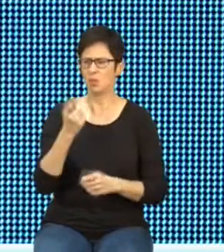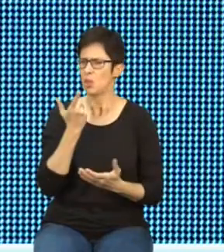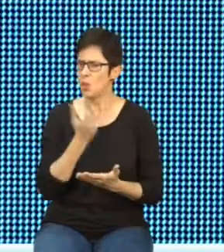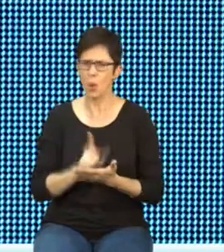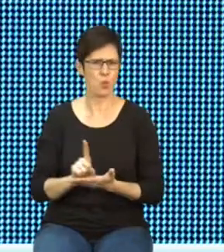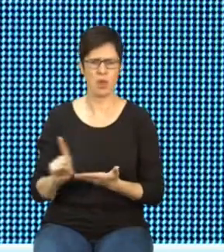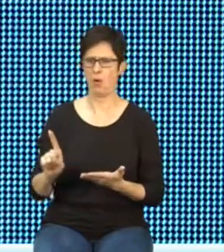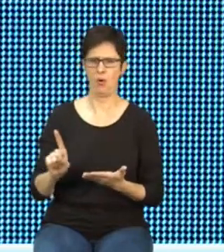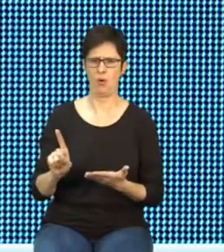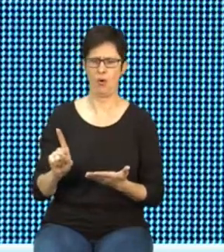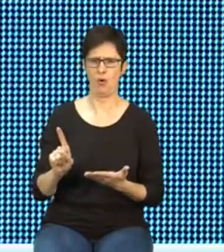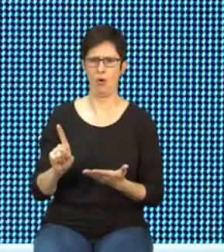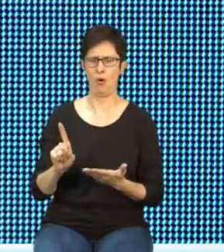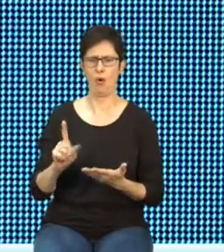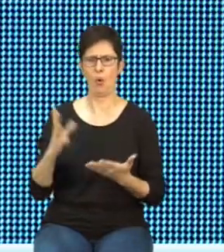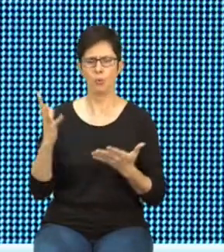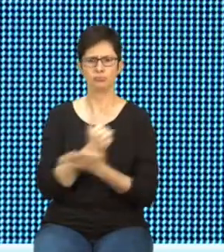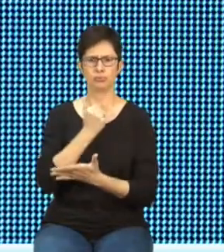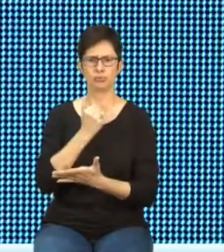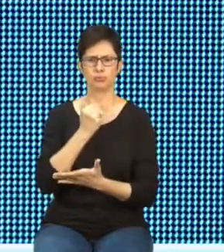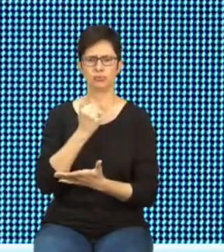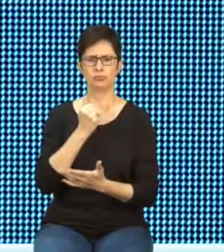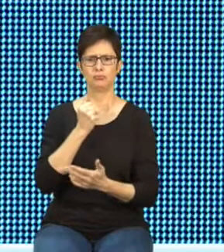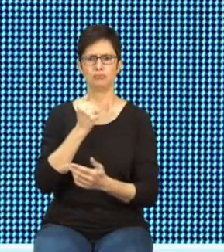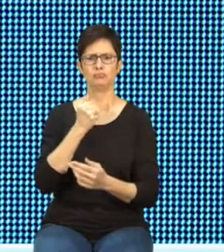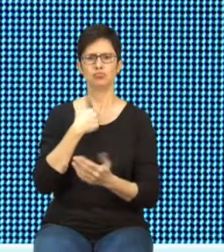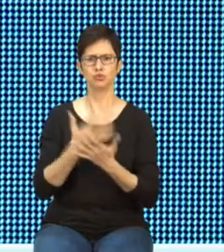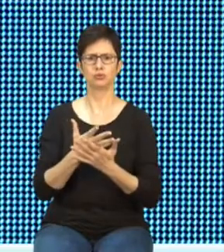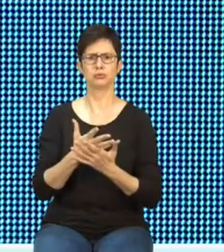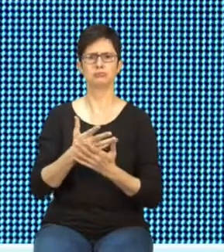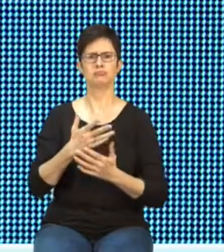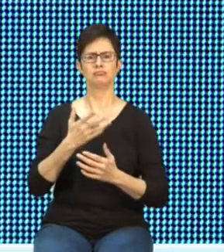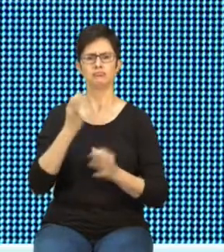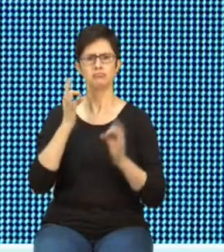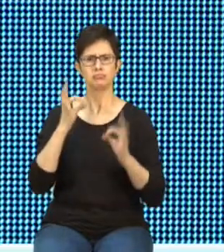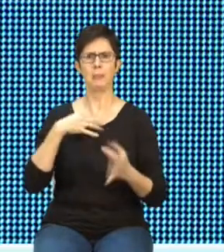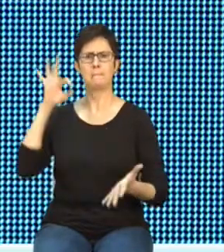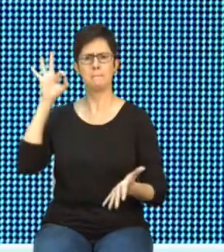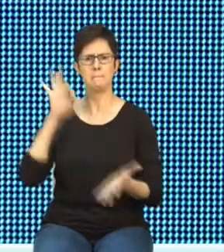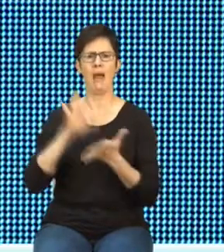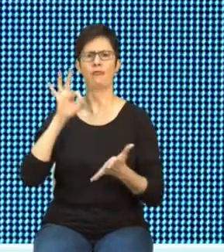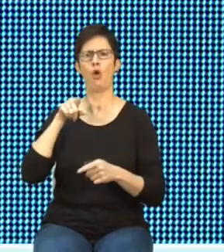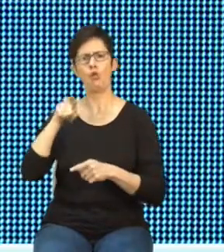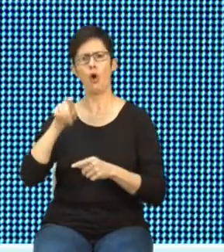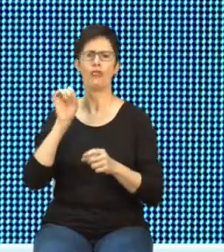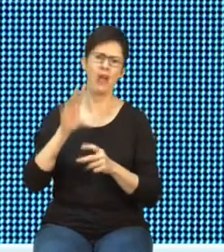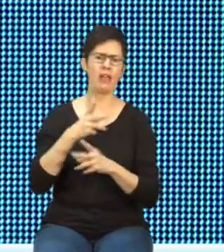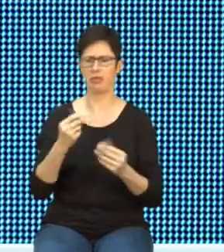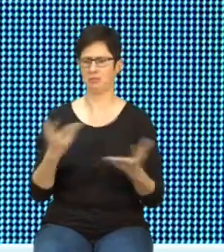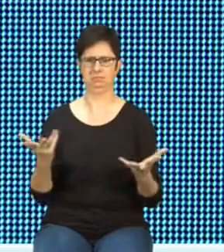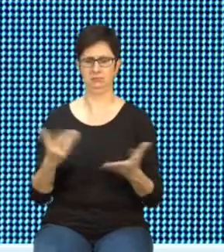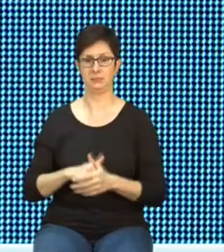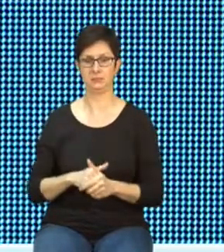uzyskać odpowiedniego stopnia pewności i druga część pytania czy państwa zdaniem